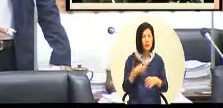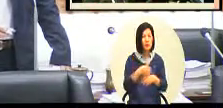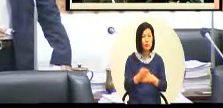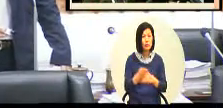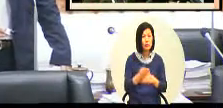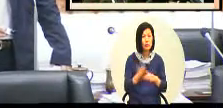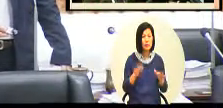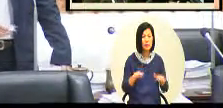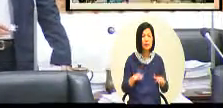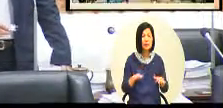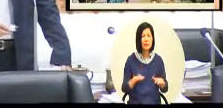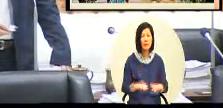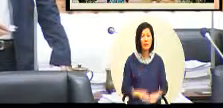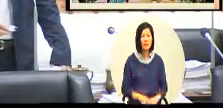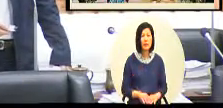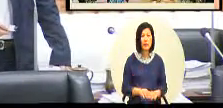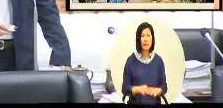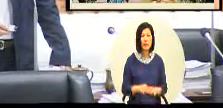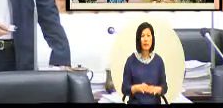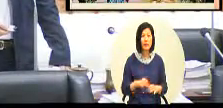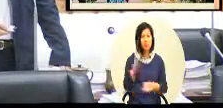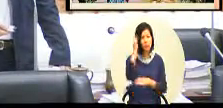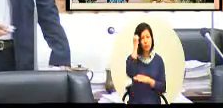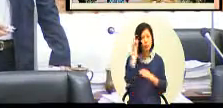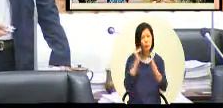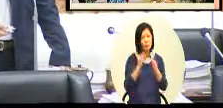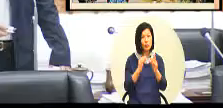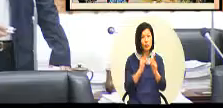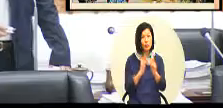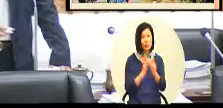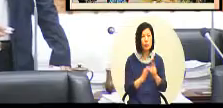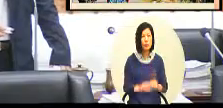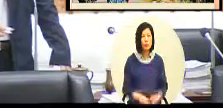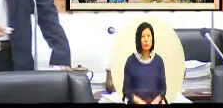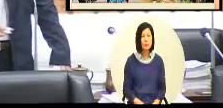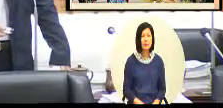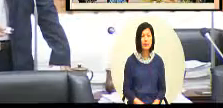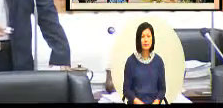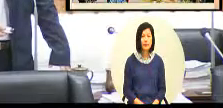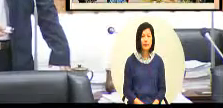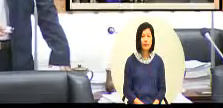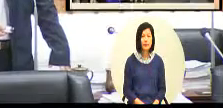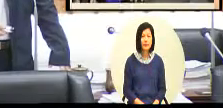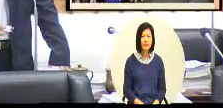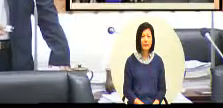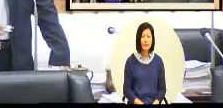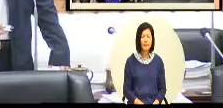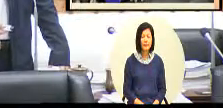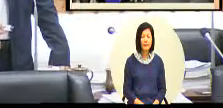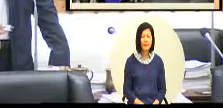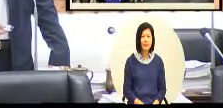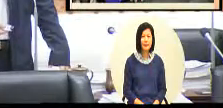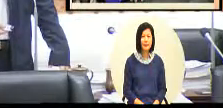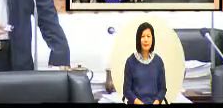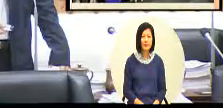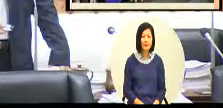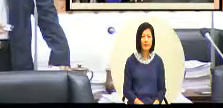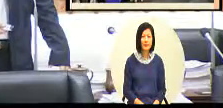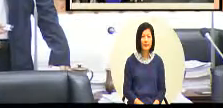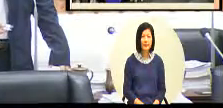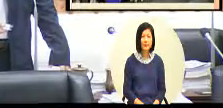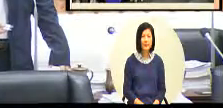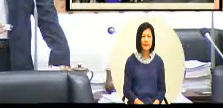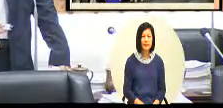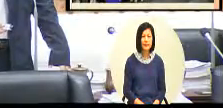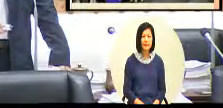现在的以住代户， 想多么简单就多么简单，让我大声地对你说